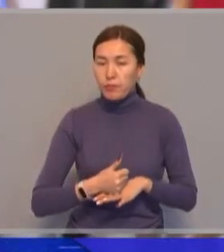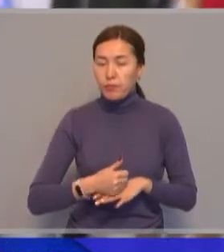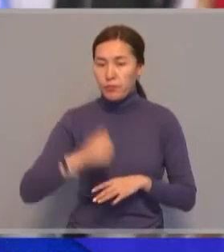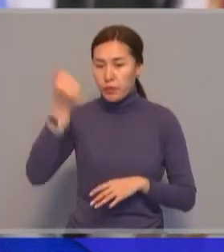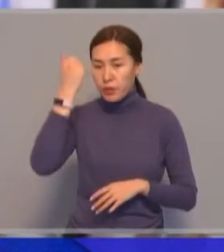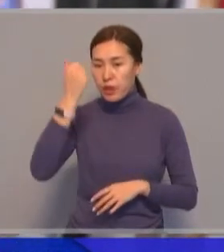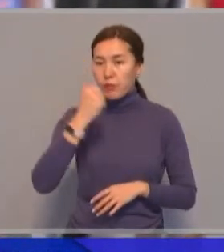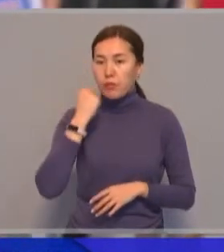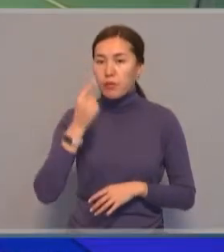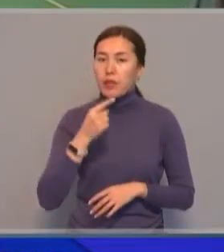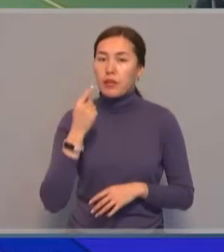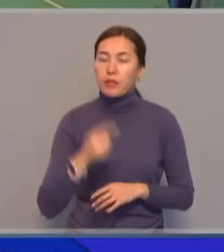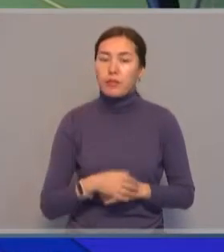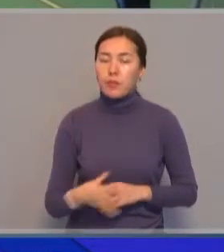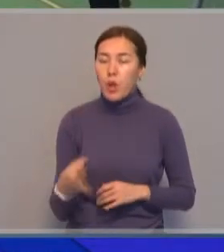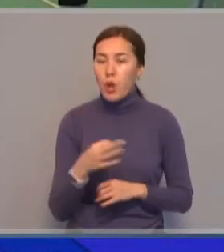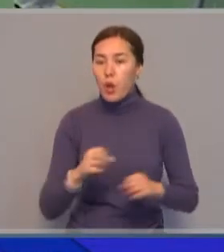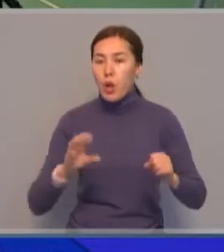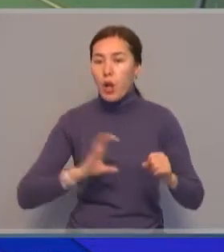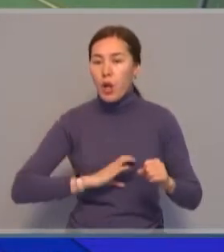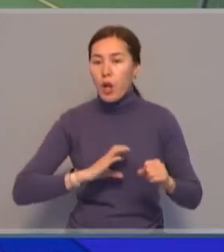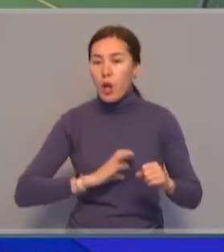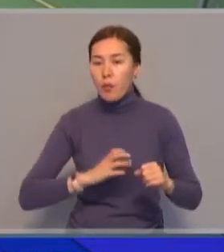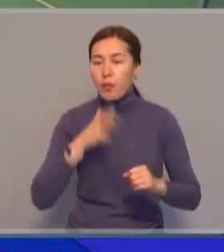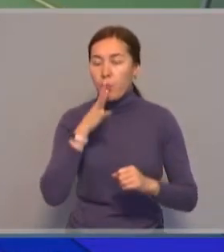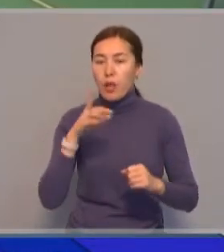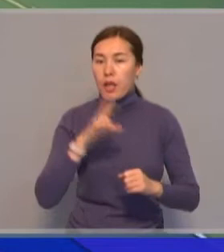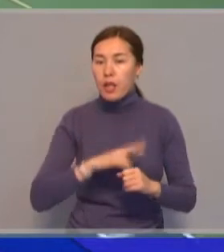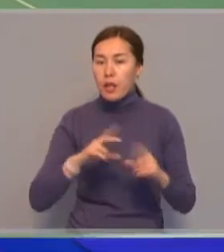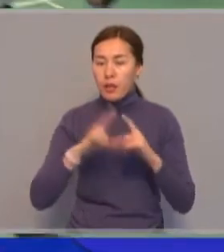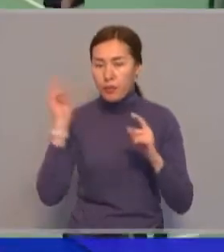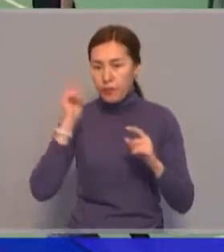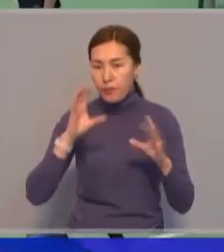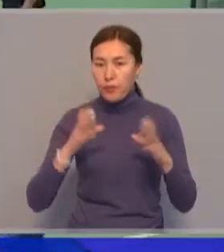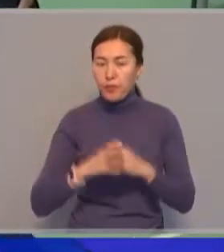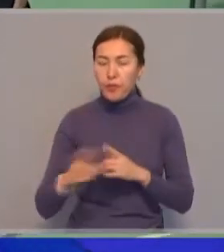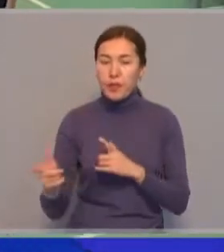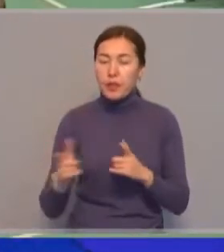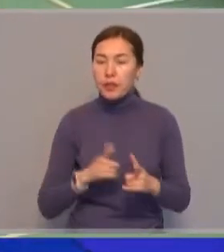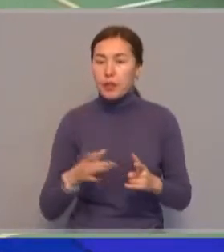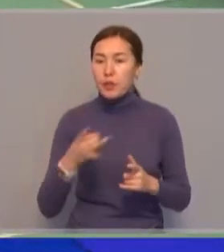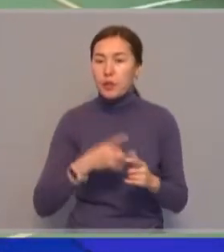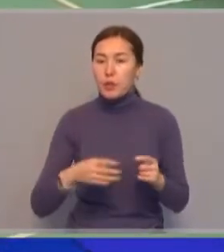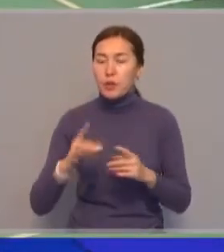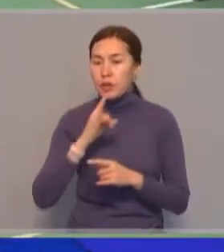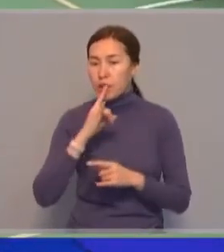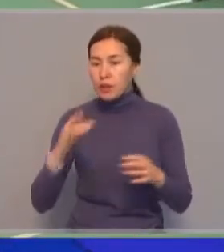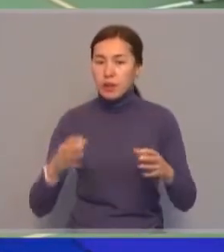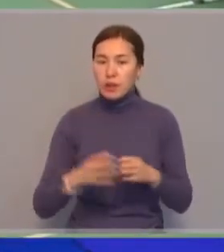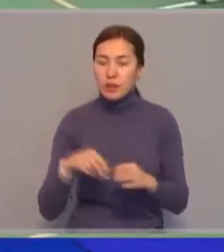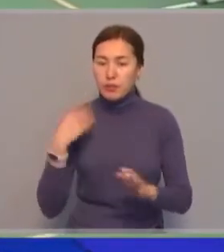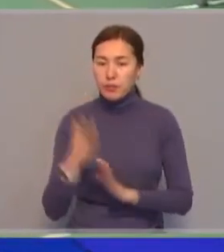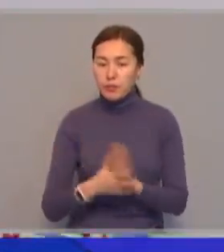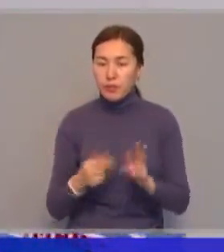мемлекет басшыларына үлкен рахмет айтамыз. Облыстық спартакиаданың кезеңі қаңтар айында мектепішілік команда жасақталып, аудандық чемпион команда